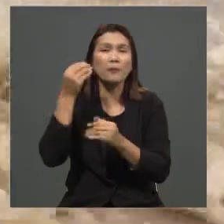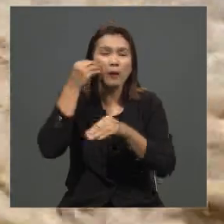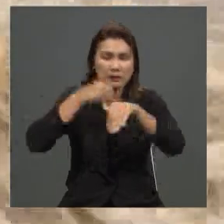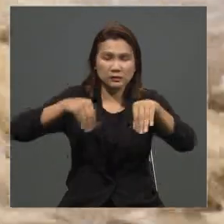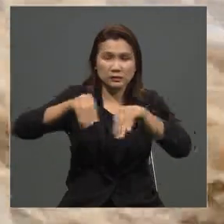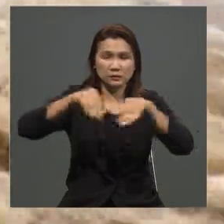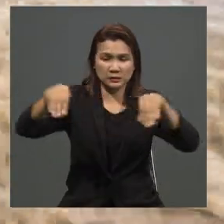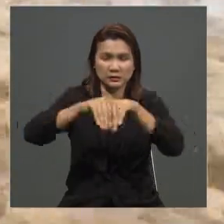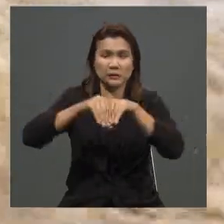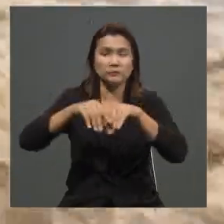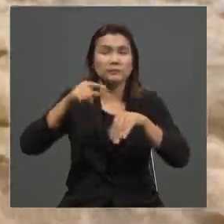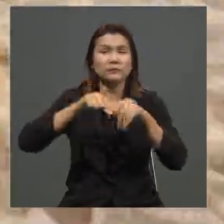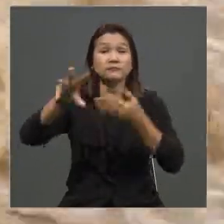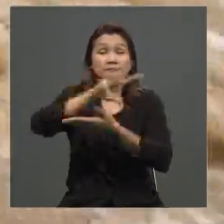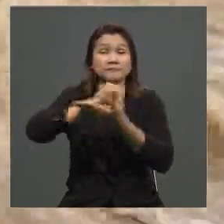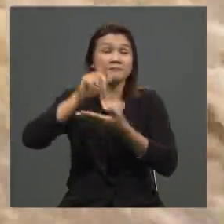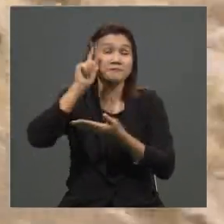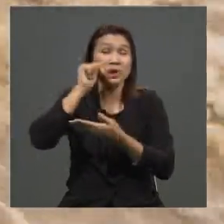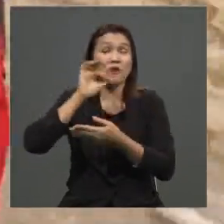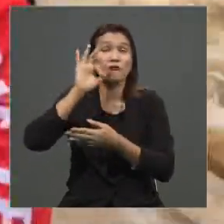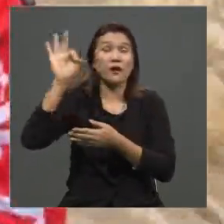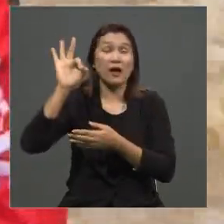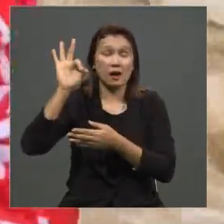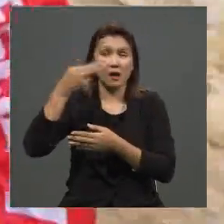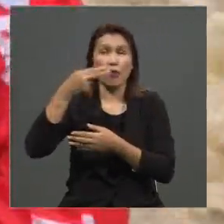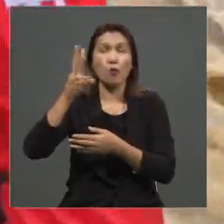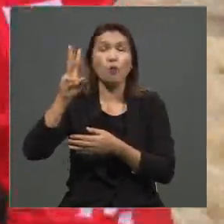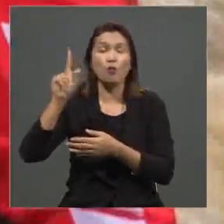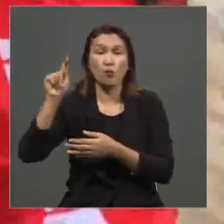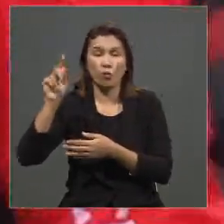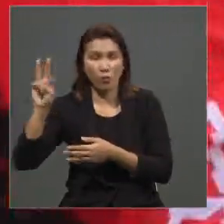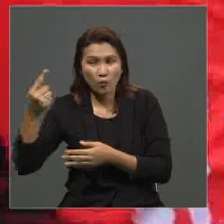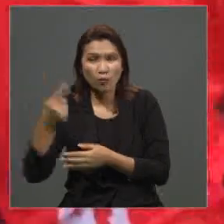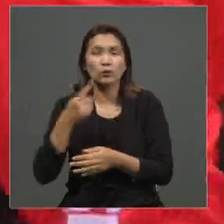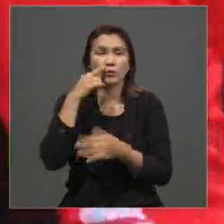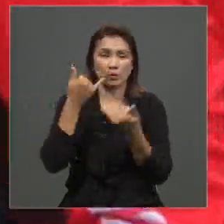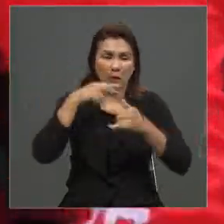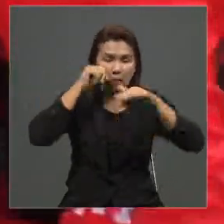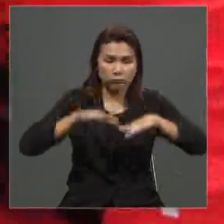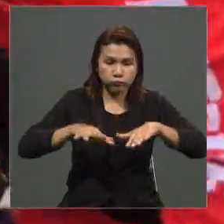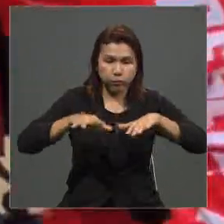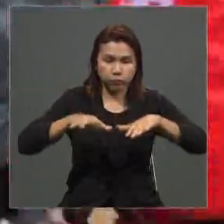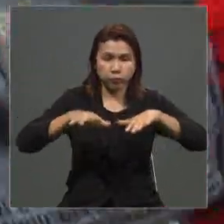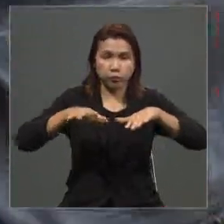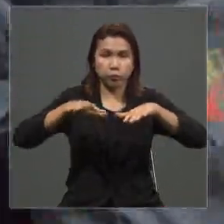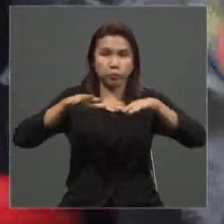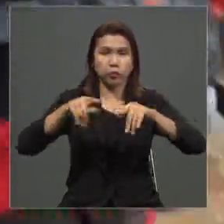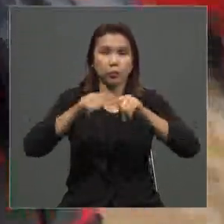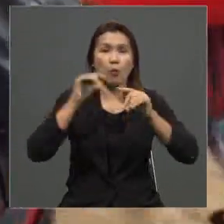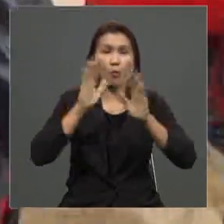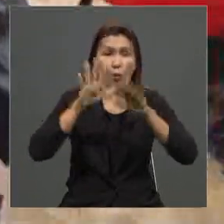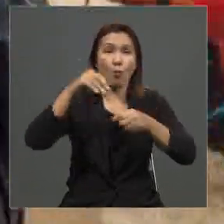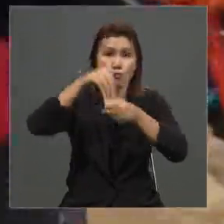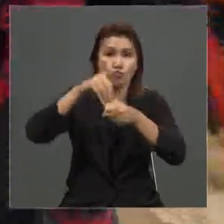มหาวิทยาลัยแม่ฟ้าหลวงค่ะระดับน้ำเนี่ยคือเพิ่มเพิ่มสูงขึ้นเรื่อยๆหลังเร่งอพยพผู้ประสบภัยที่ติดอยู่ด้านในเนี่ย